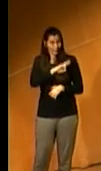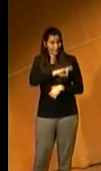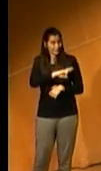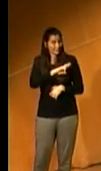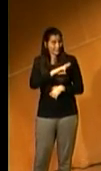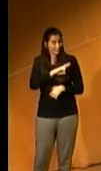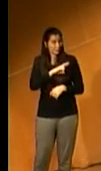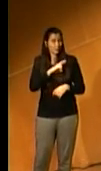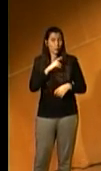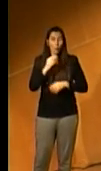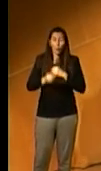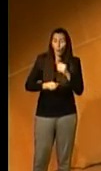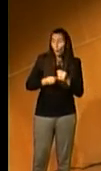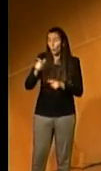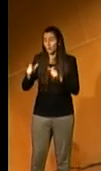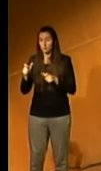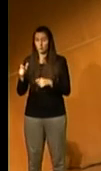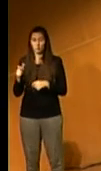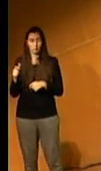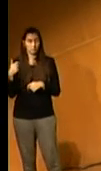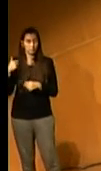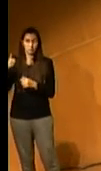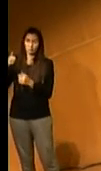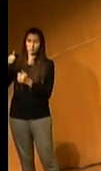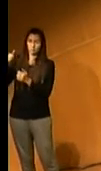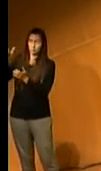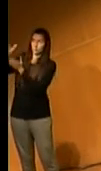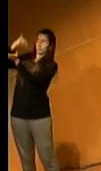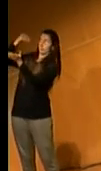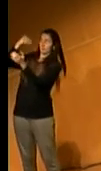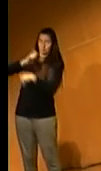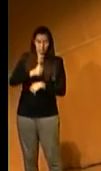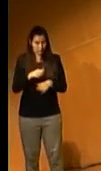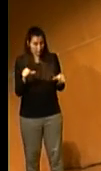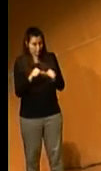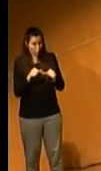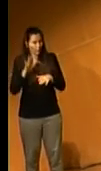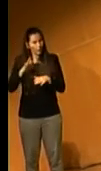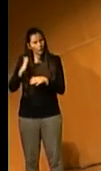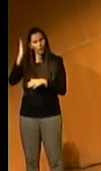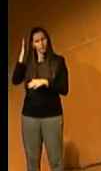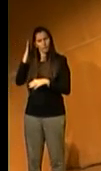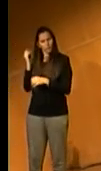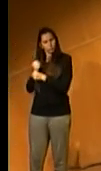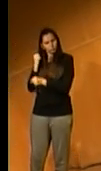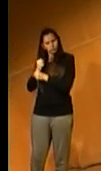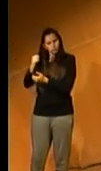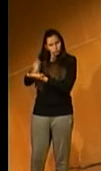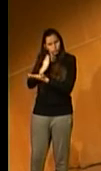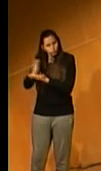ou des personnes qui ne retrouvent plus un emploi en fin de carrière, mais qui ont eu une carrière derrière eux et qui donc